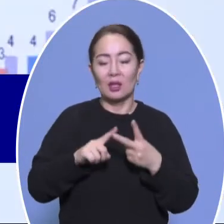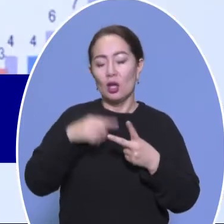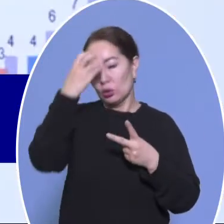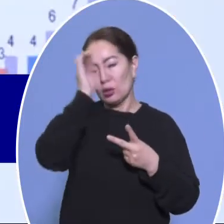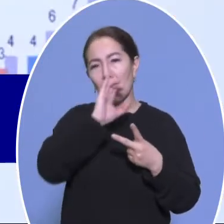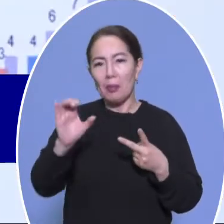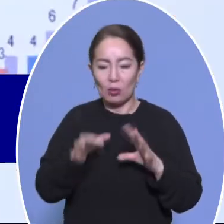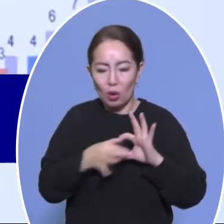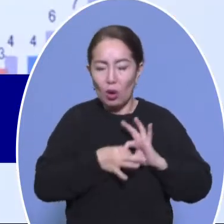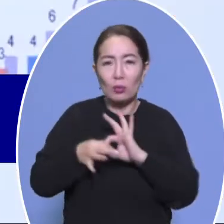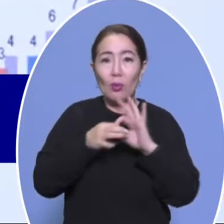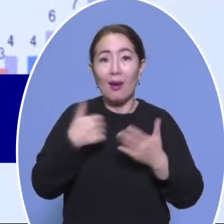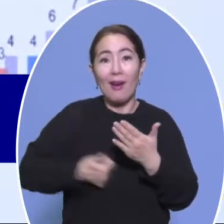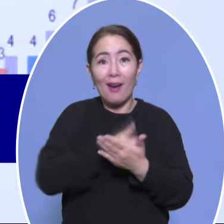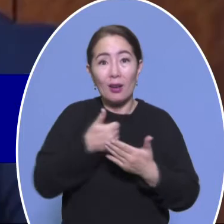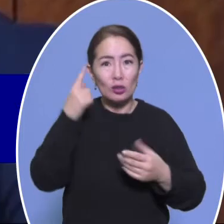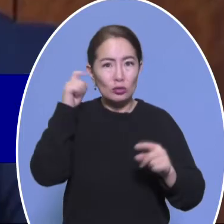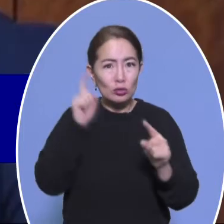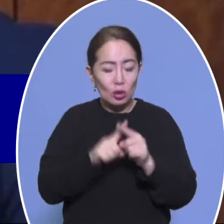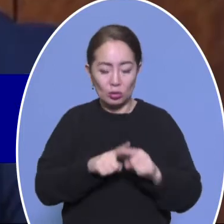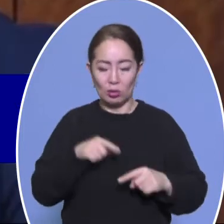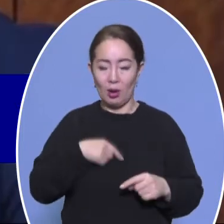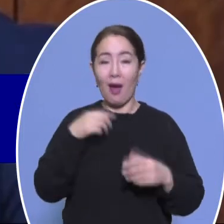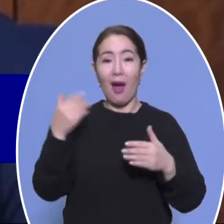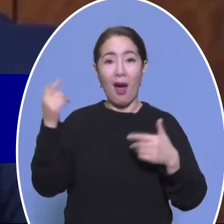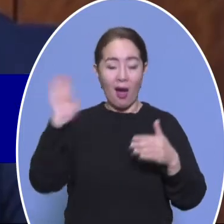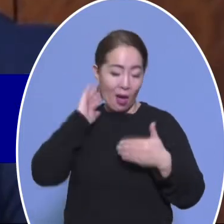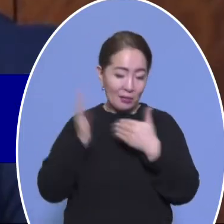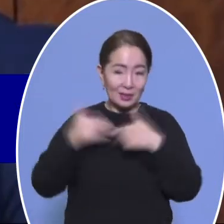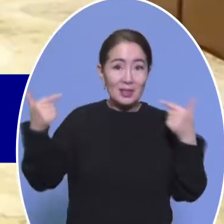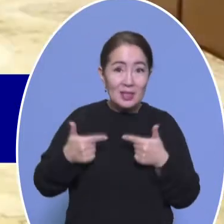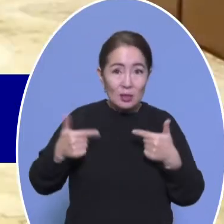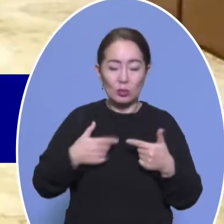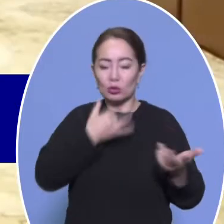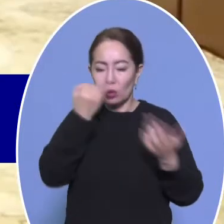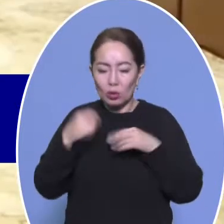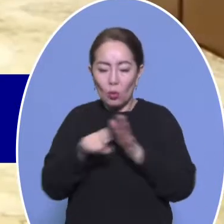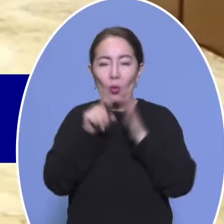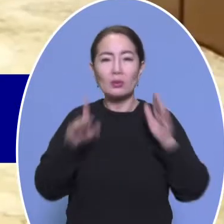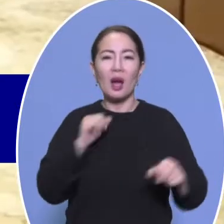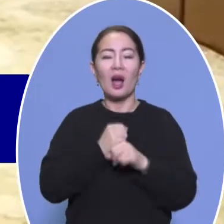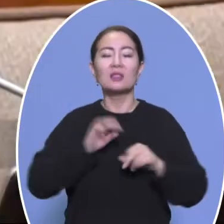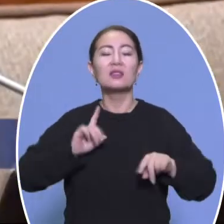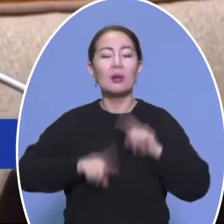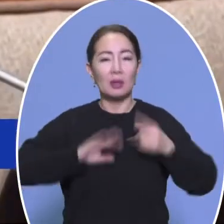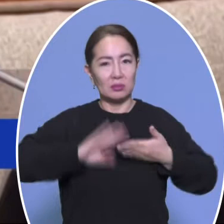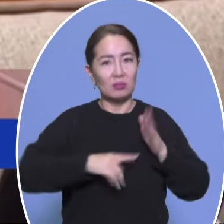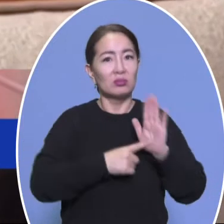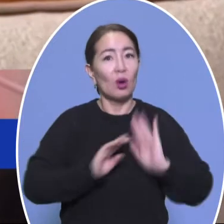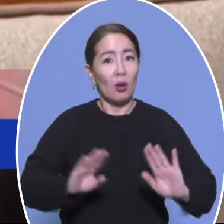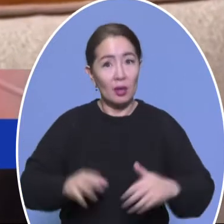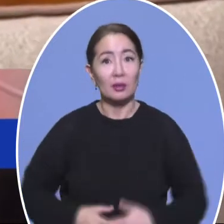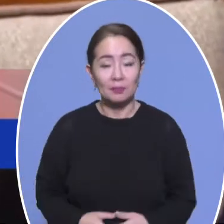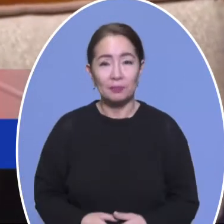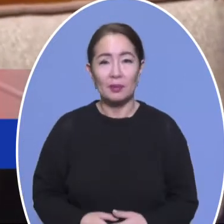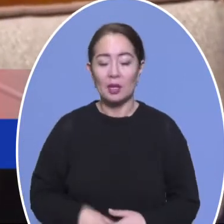байгууллагуудын ажлын уялдаг хангах зорилгоор авилгын эсрэг ажлын хэсэг 7 хоног бүр хийж хэрэгжүүлсэн ажлаа засгийн газарт тогтмол танилцуулж байна. За хамгийн их